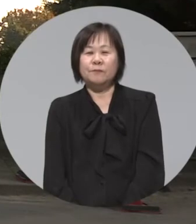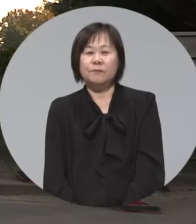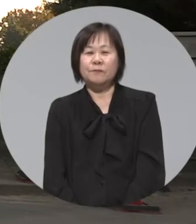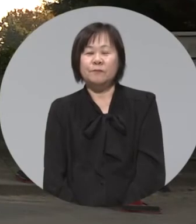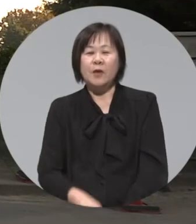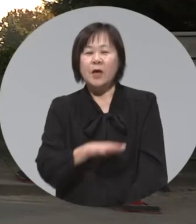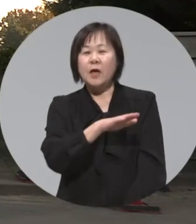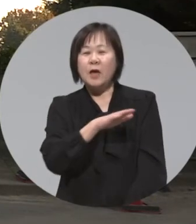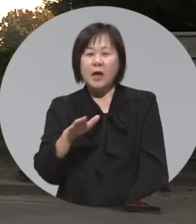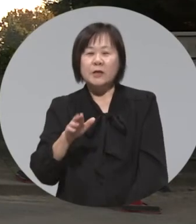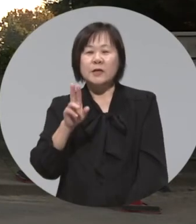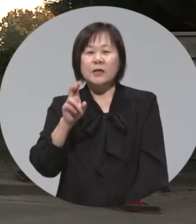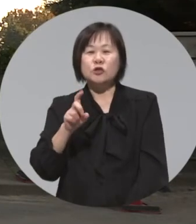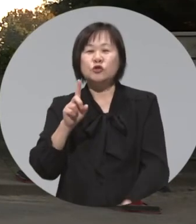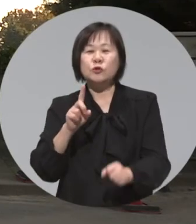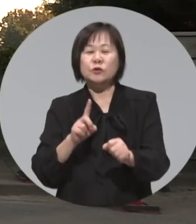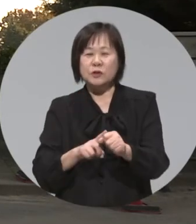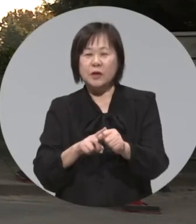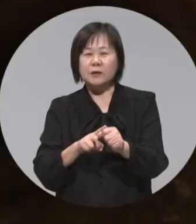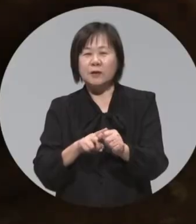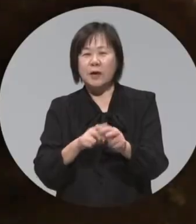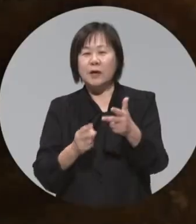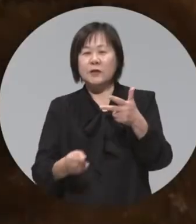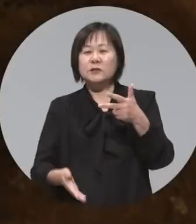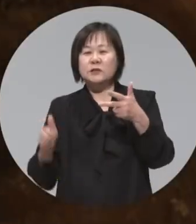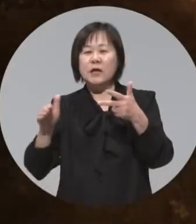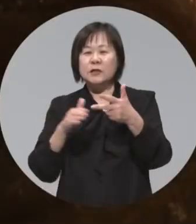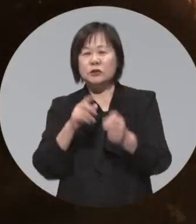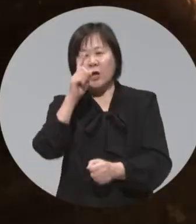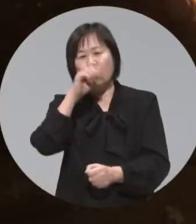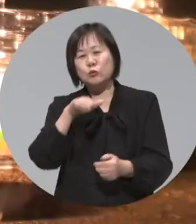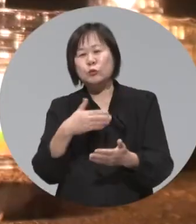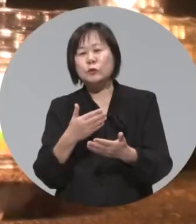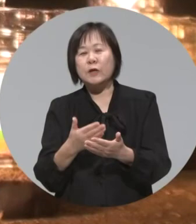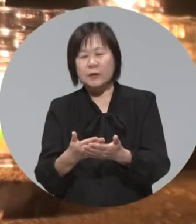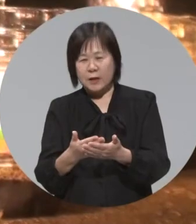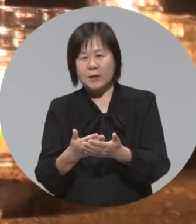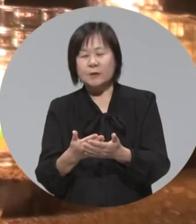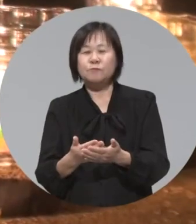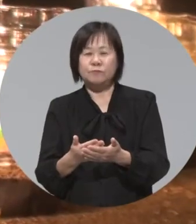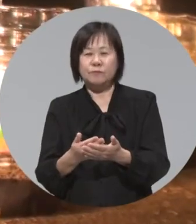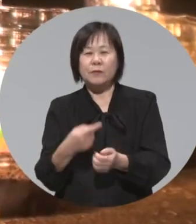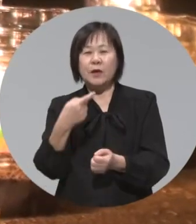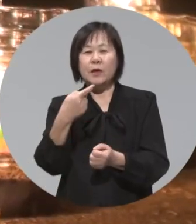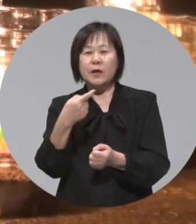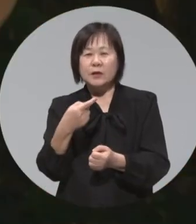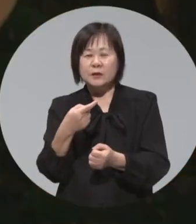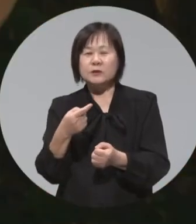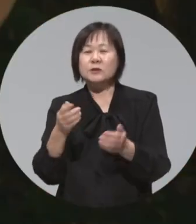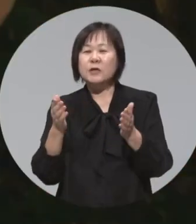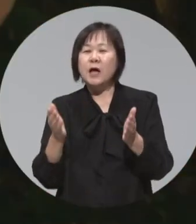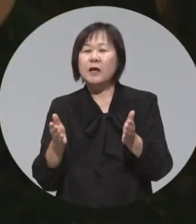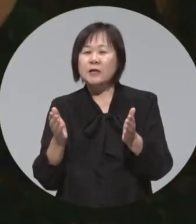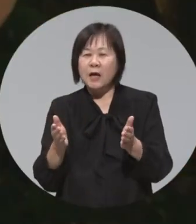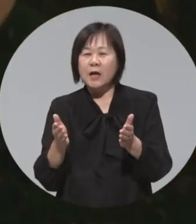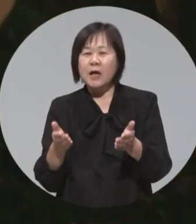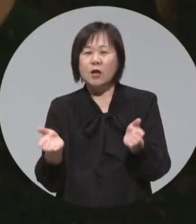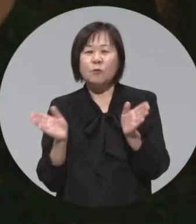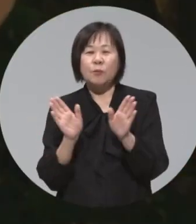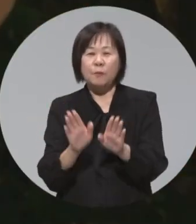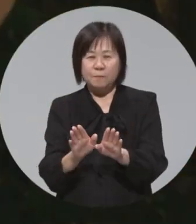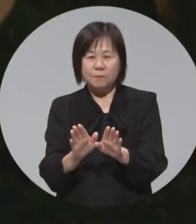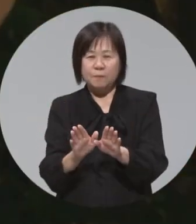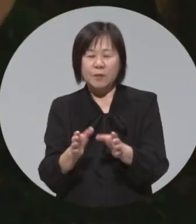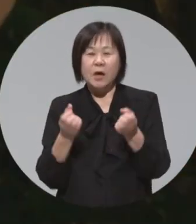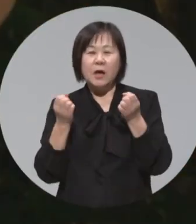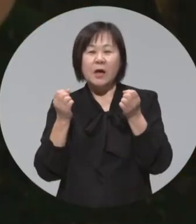平成22年には施設の老朽化のため惜しまれながらも一時閉館、新館